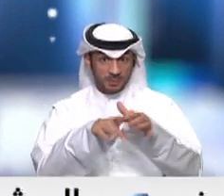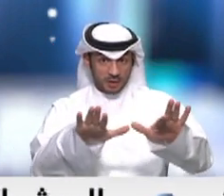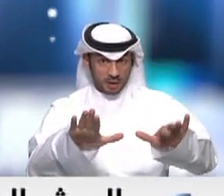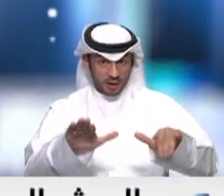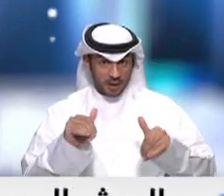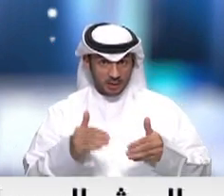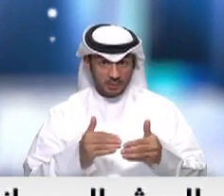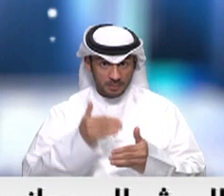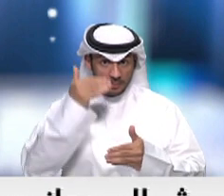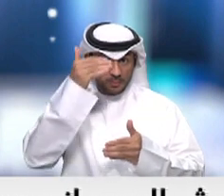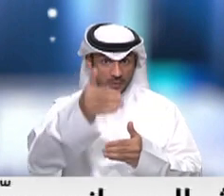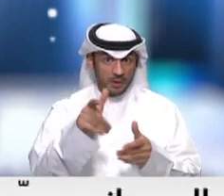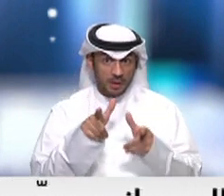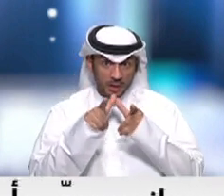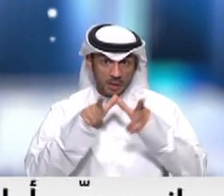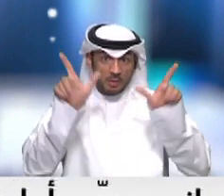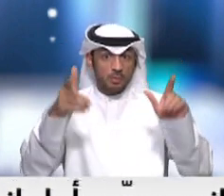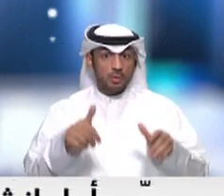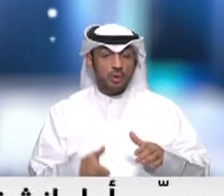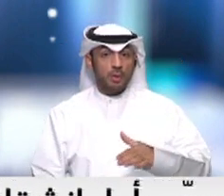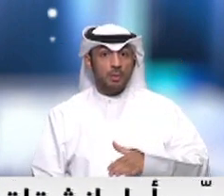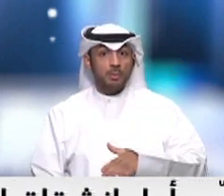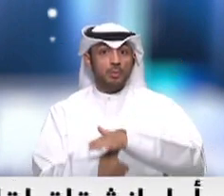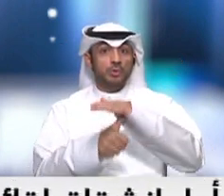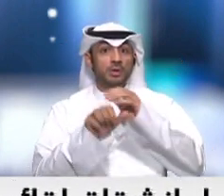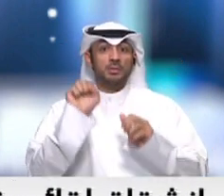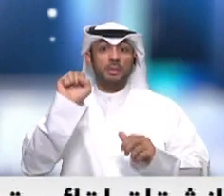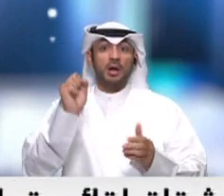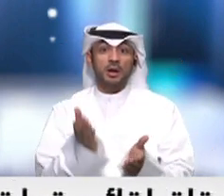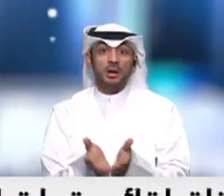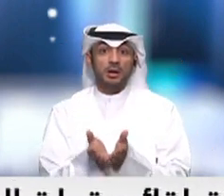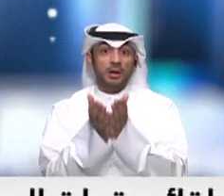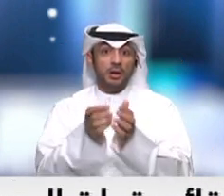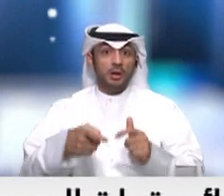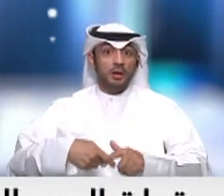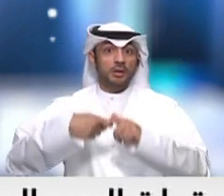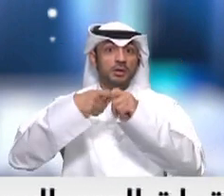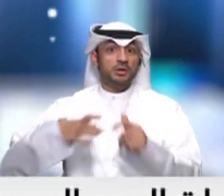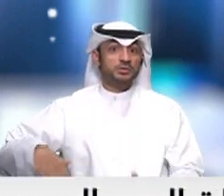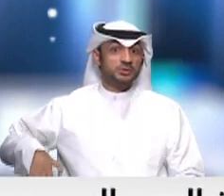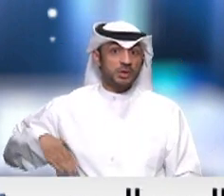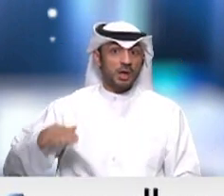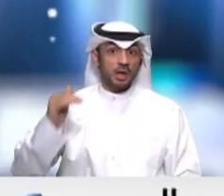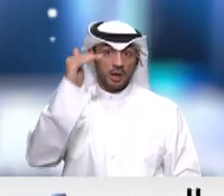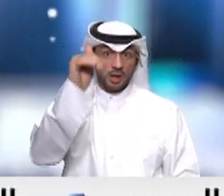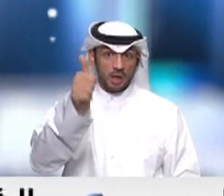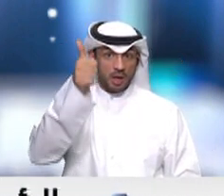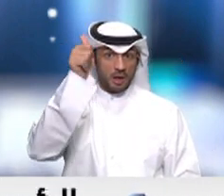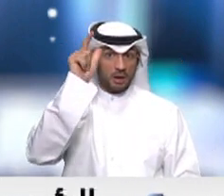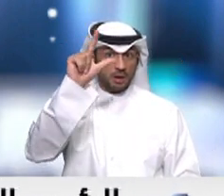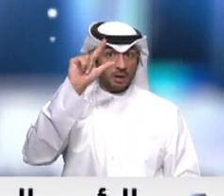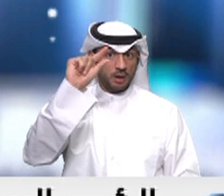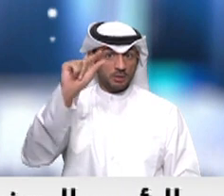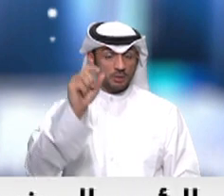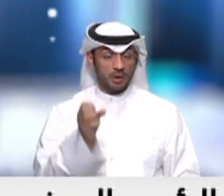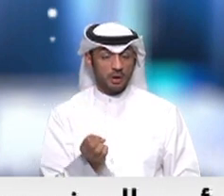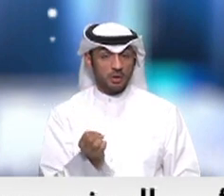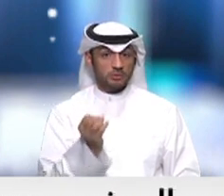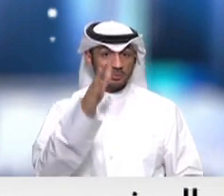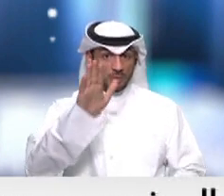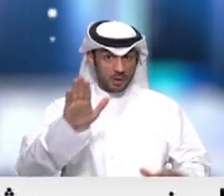عقدته اليوم بحضور مدير عام مؤسسة الموانئ الشيخ خالد سالم الصباح وأعضاء مجلس إدارة